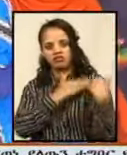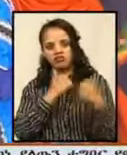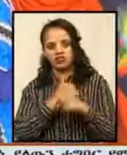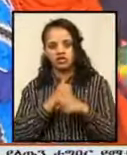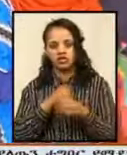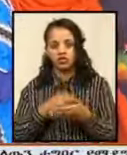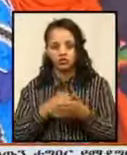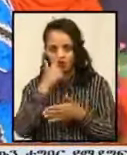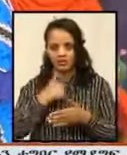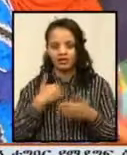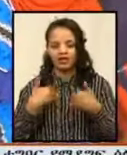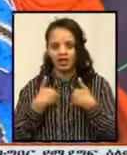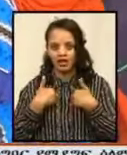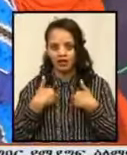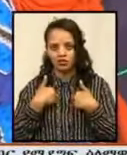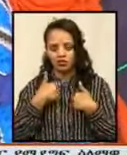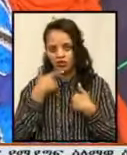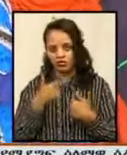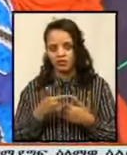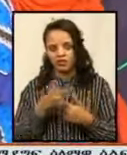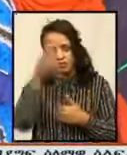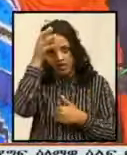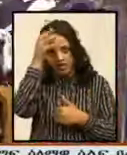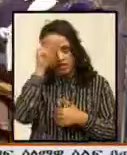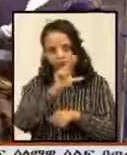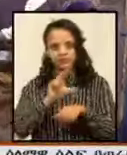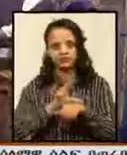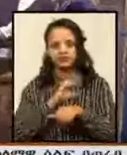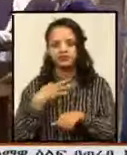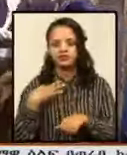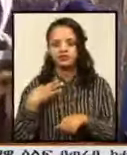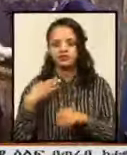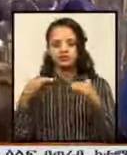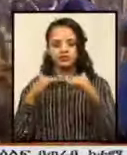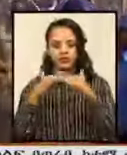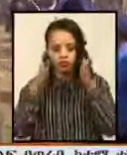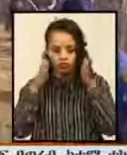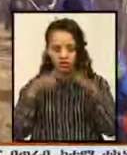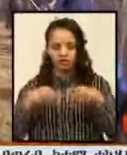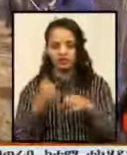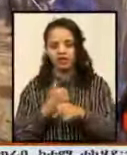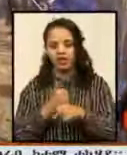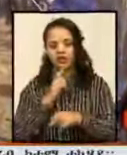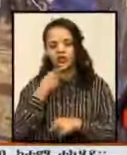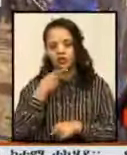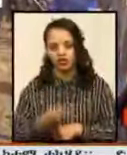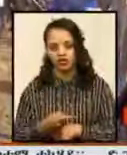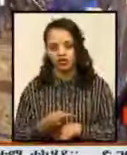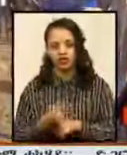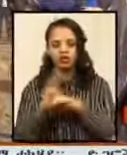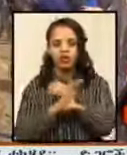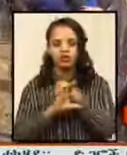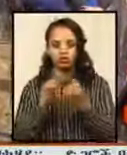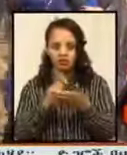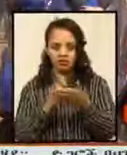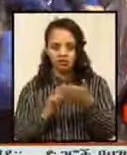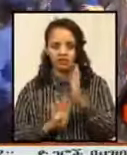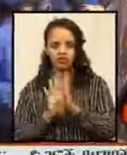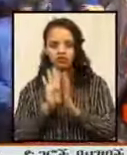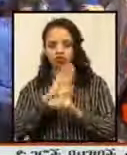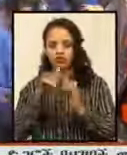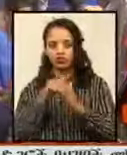እንዳላቸው ይረዳል ያሉት ዋና አስተዳዳሪው መንግስት ለብሔርና ብሔረሰቦች እኩልነትም ትኩረት ሰጥቶ ይሰራልም ያሉት በአገሪቱ በተመዘገቡ እድገቶች